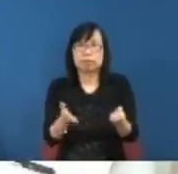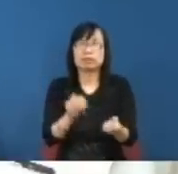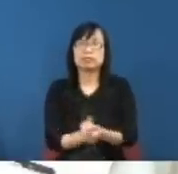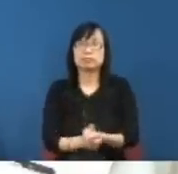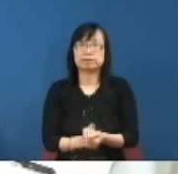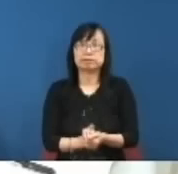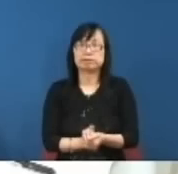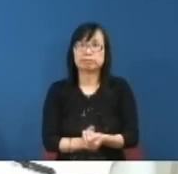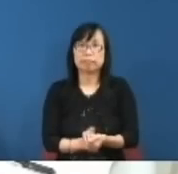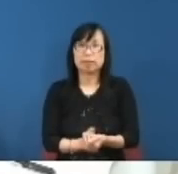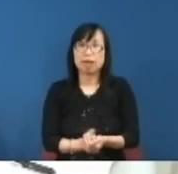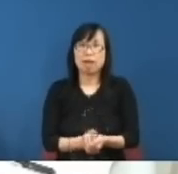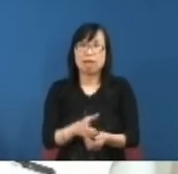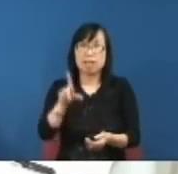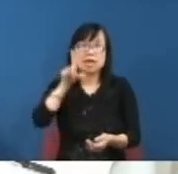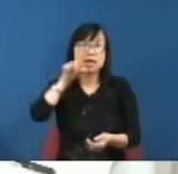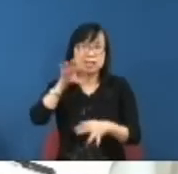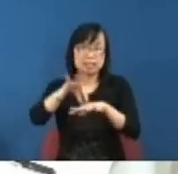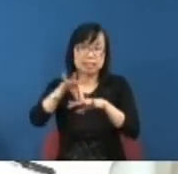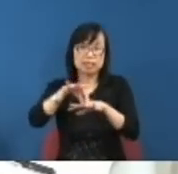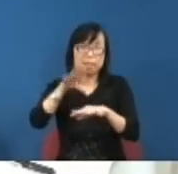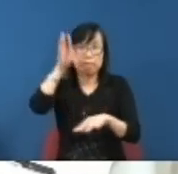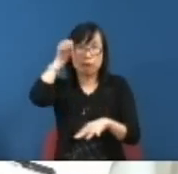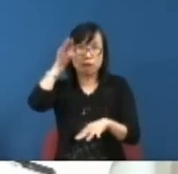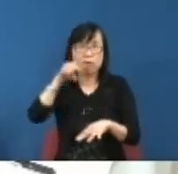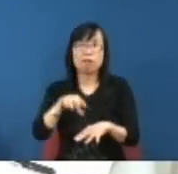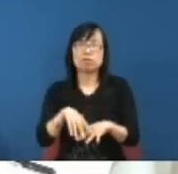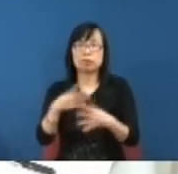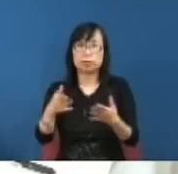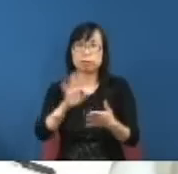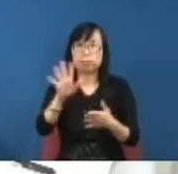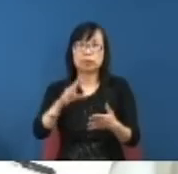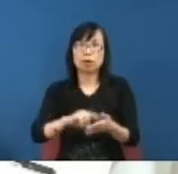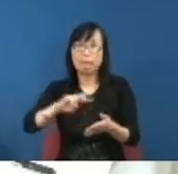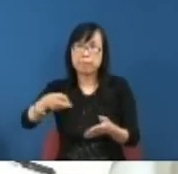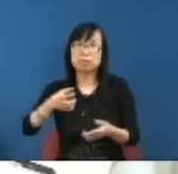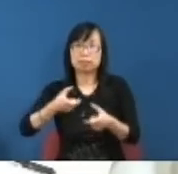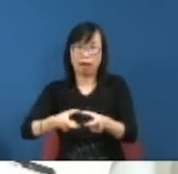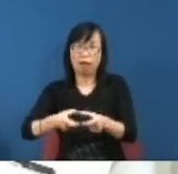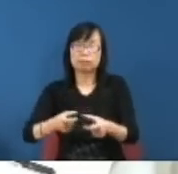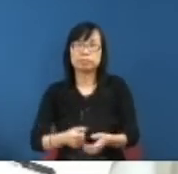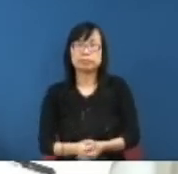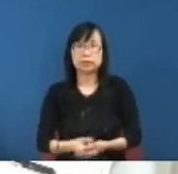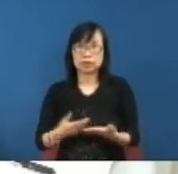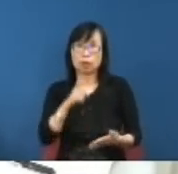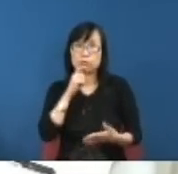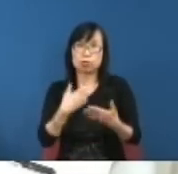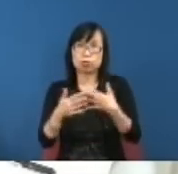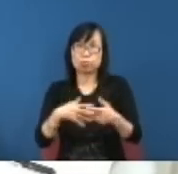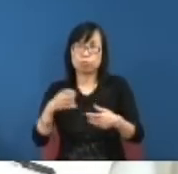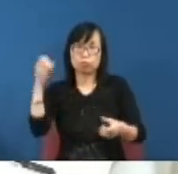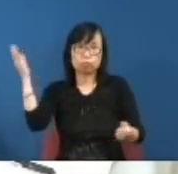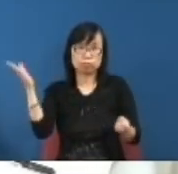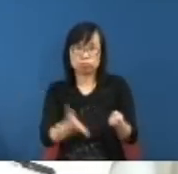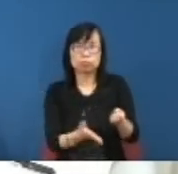這些 金鵝的嘛。如果你不劏你就是生蛋的，如果有什麼事就劏你，現在就有事就劏你。所以其